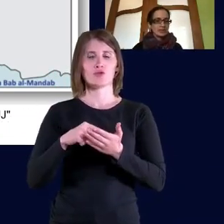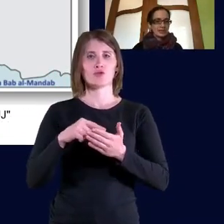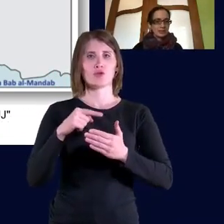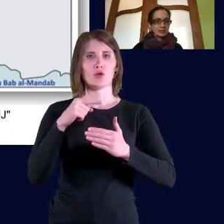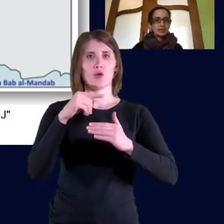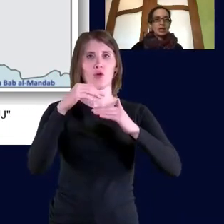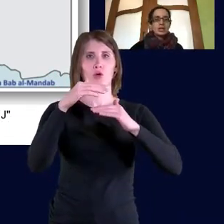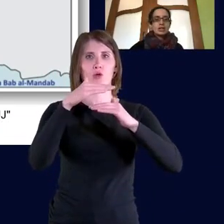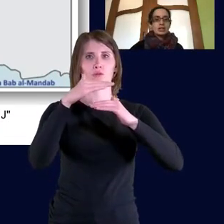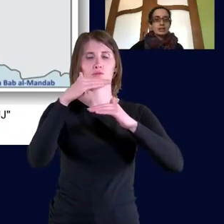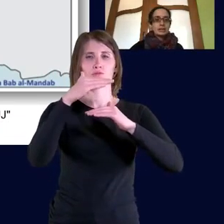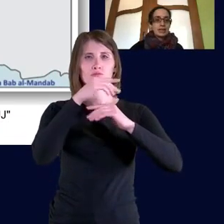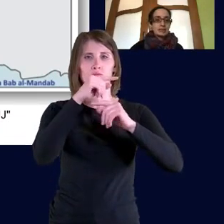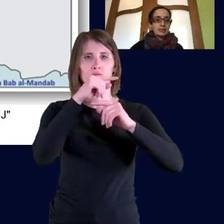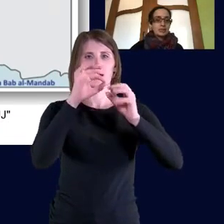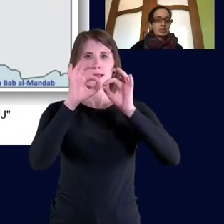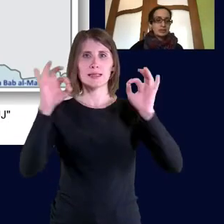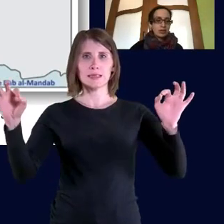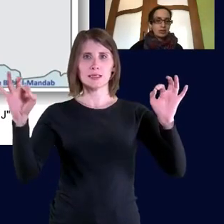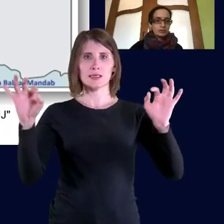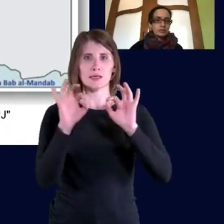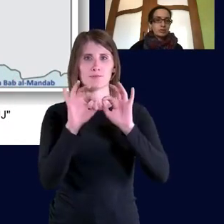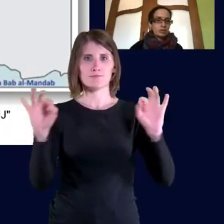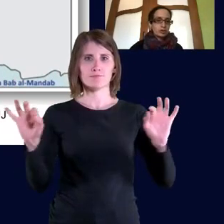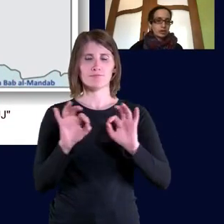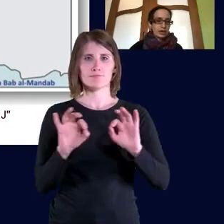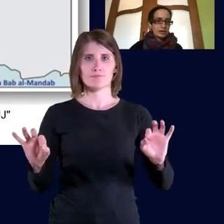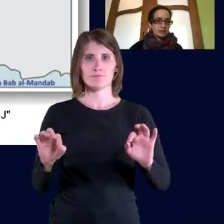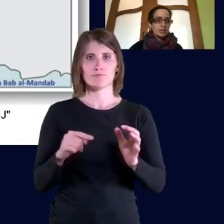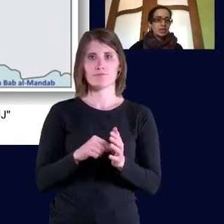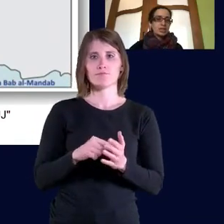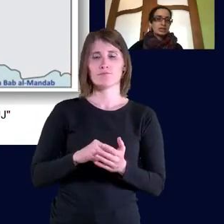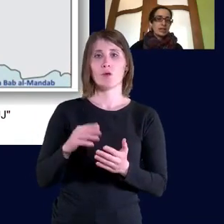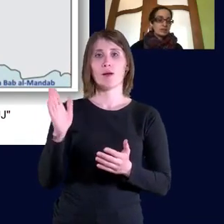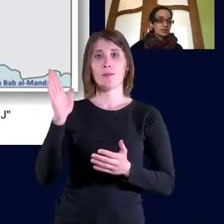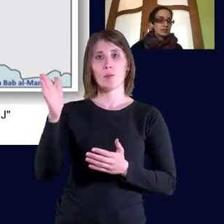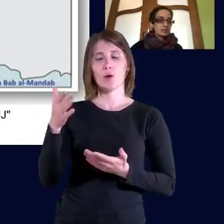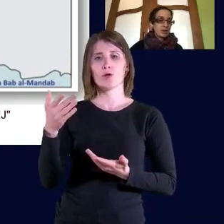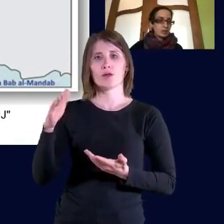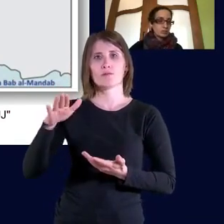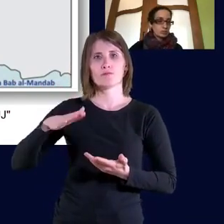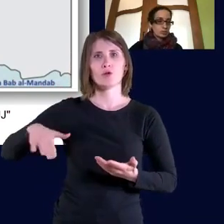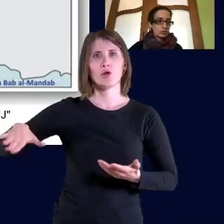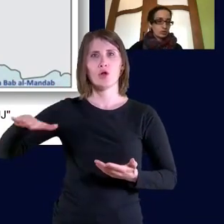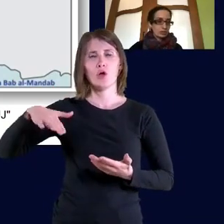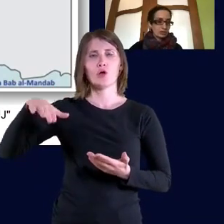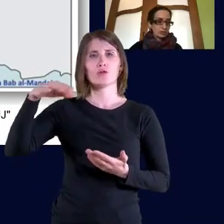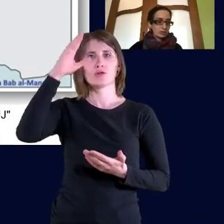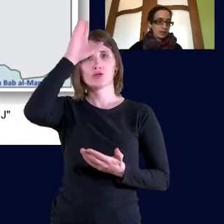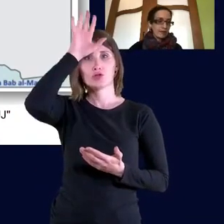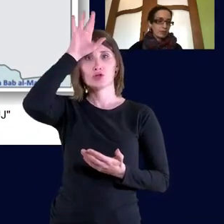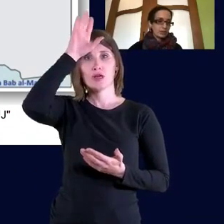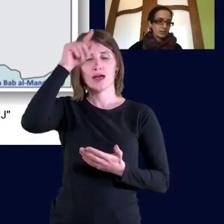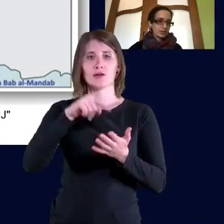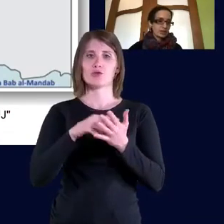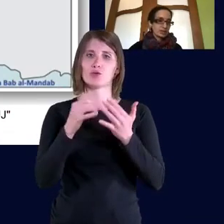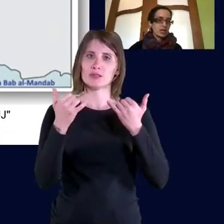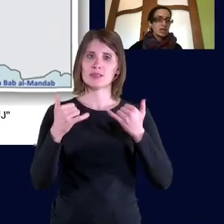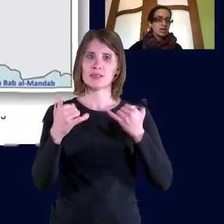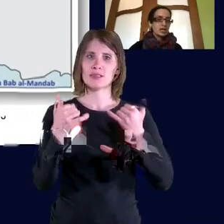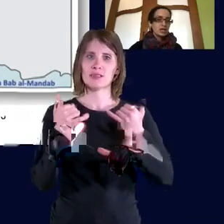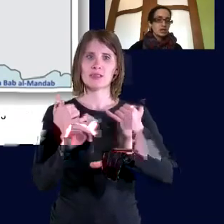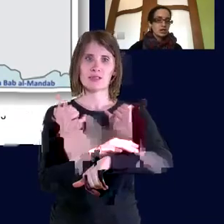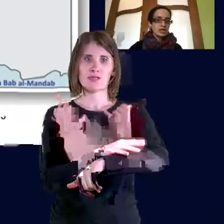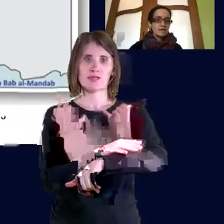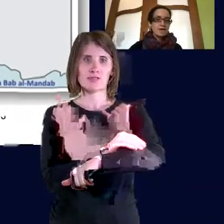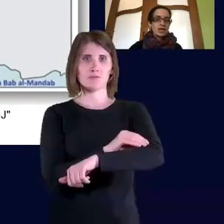poziomymi liniami tam gdzie jest ląd w kolorze szarym tam zastosowali gruszki teksturę